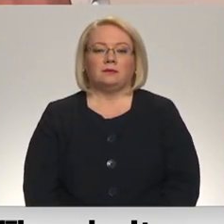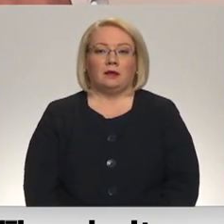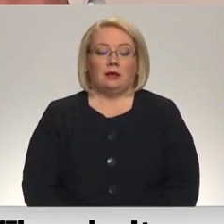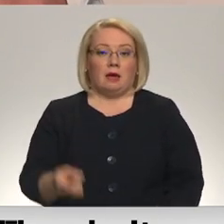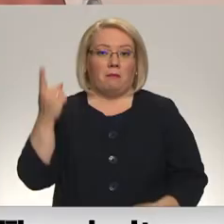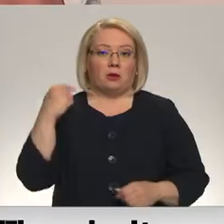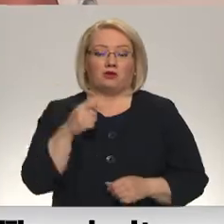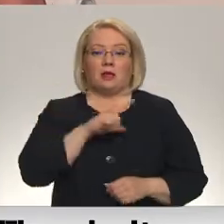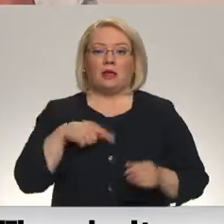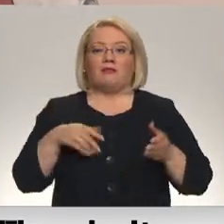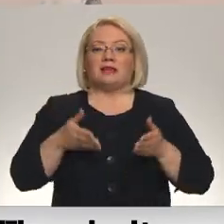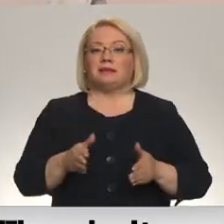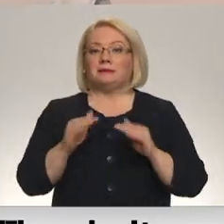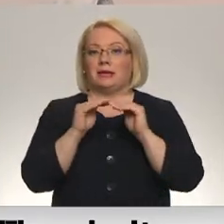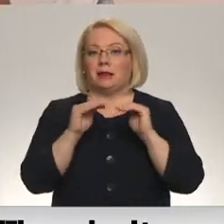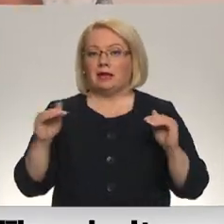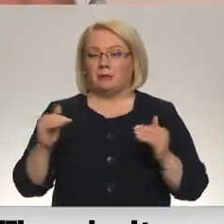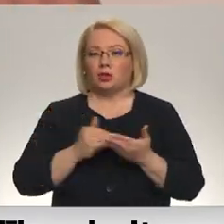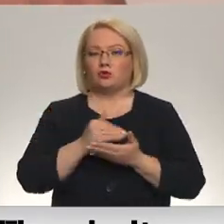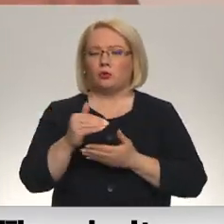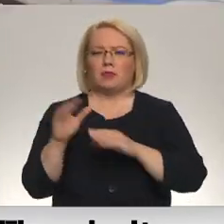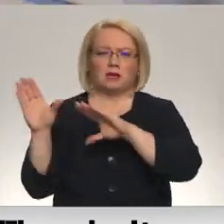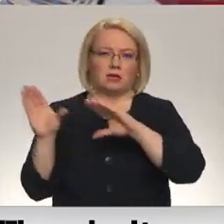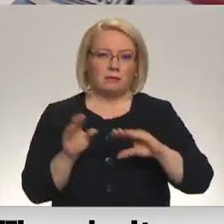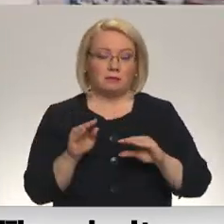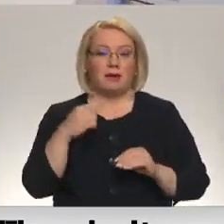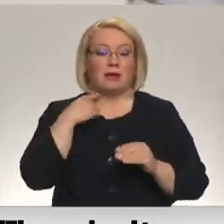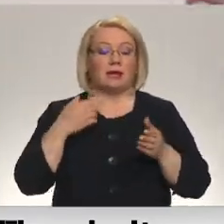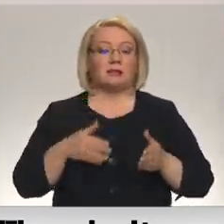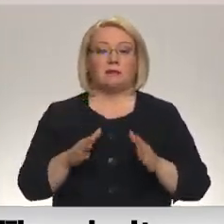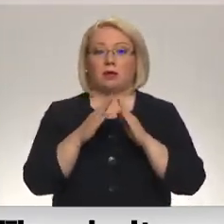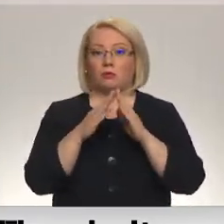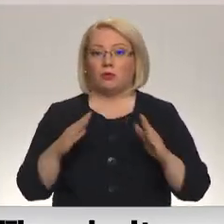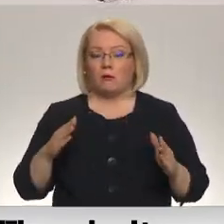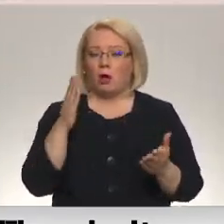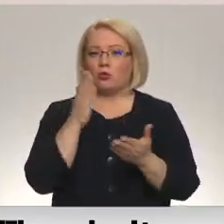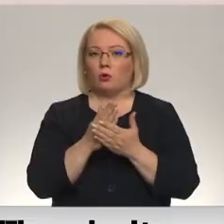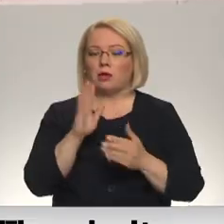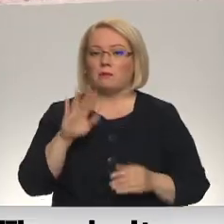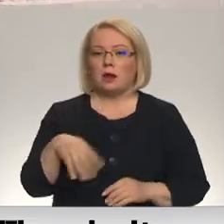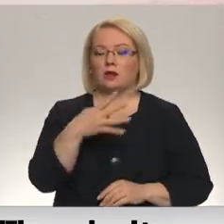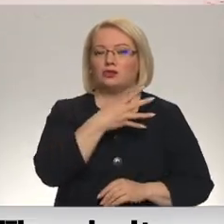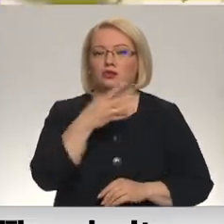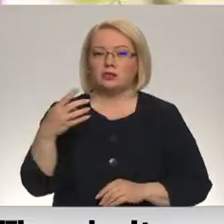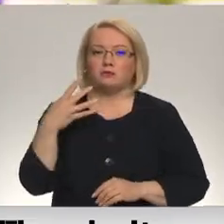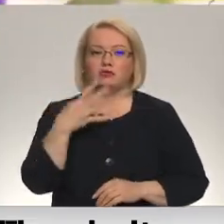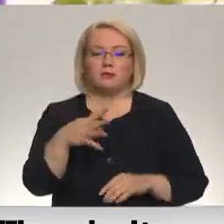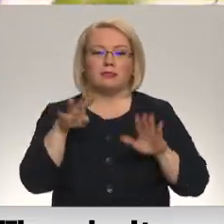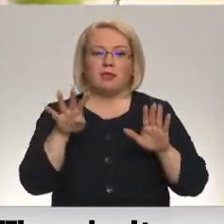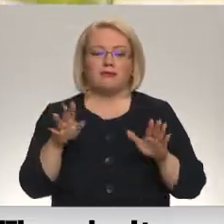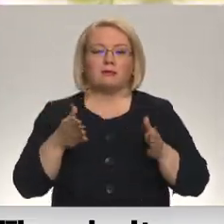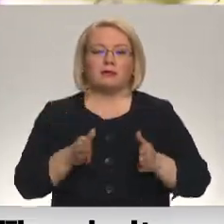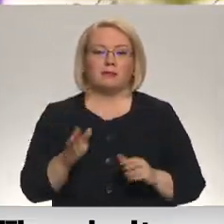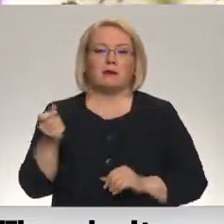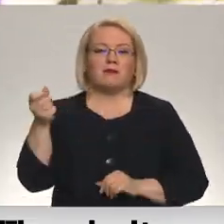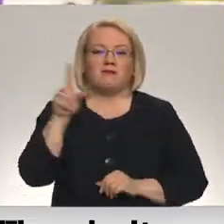Bērnu Latvijā dzimstības līmenis turpināja kristies, bet Rīgas dzemdību namā notika par 449 dzemdībām